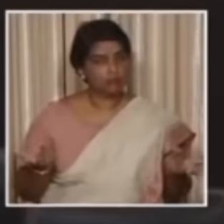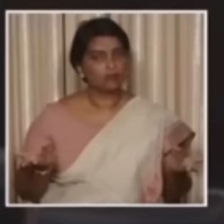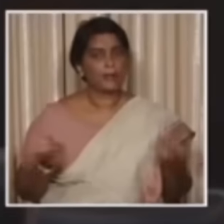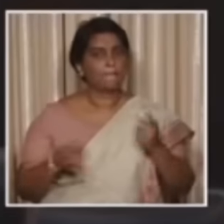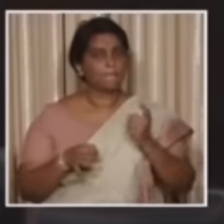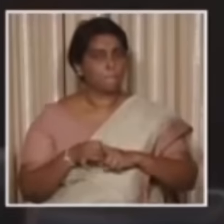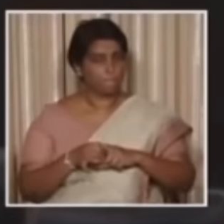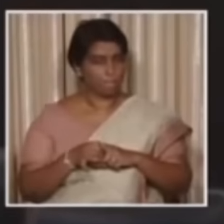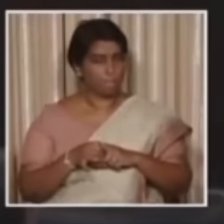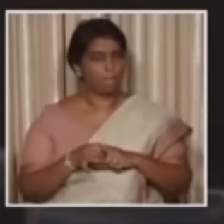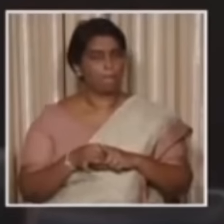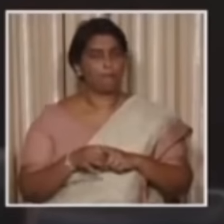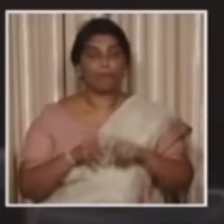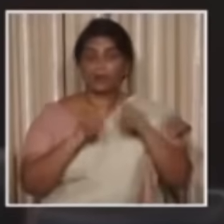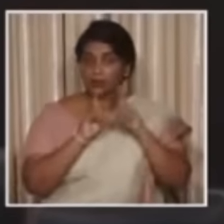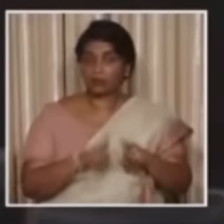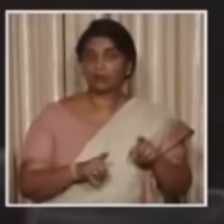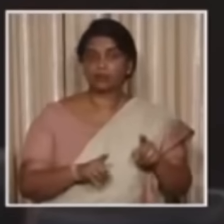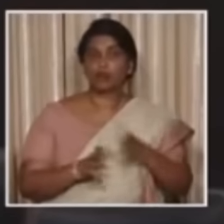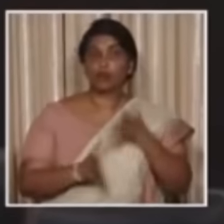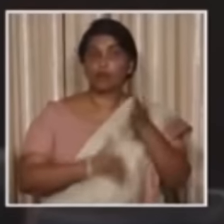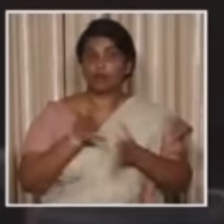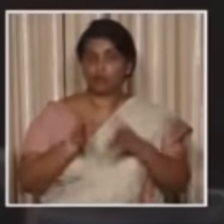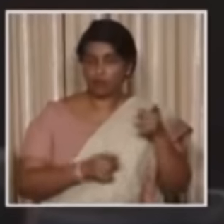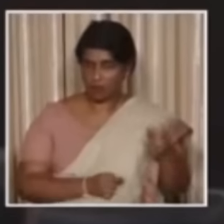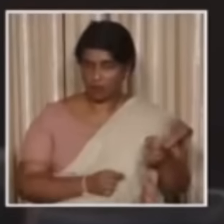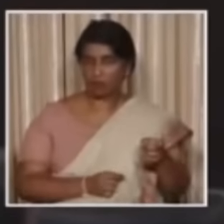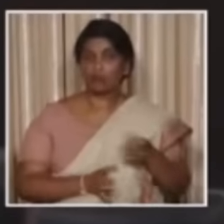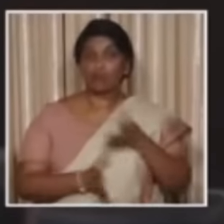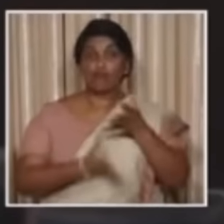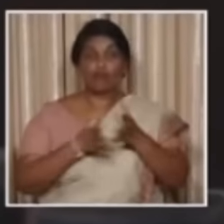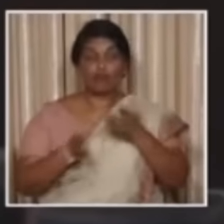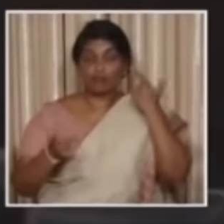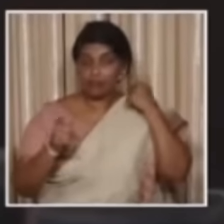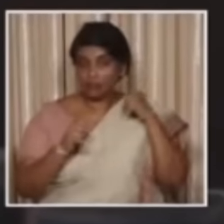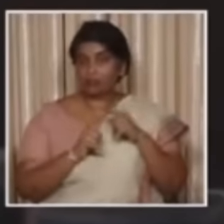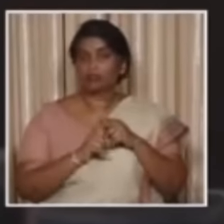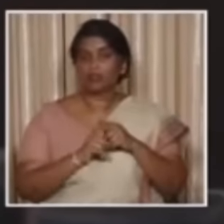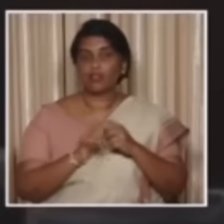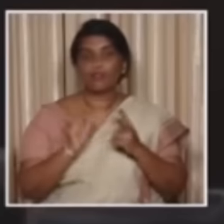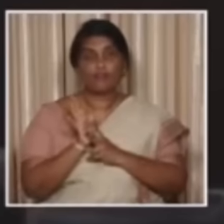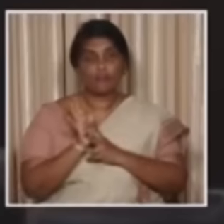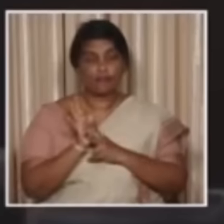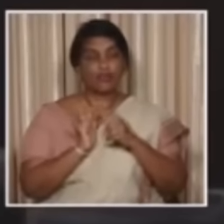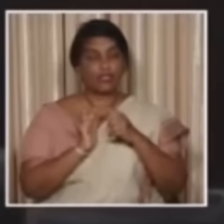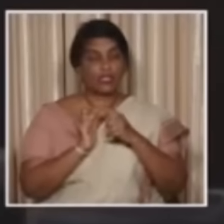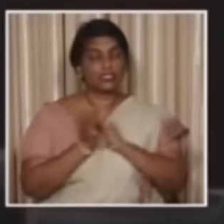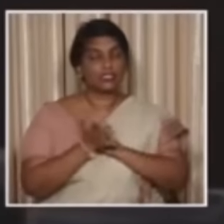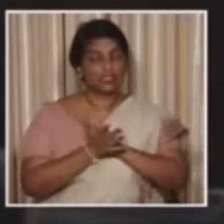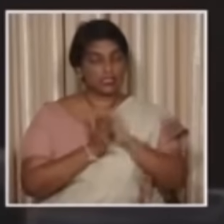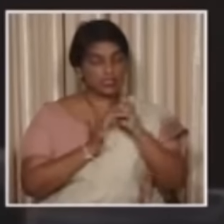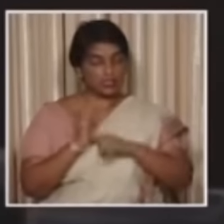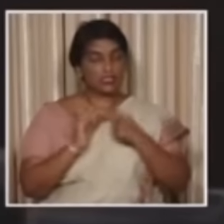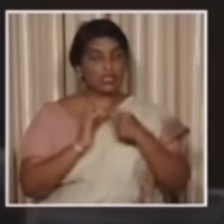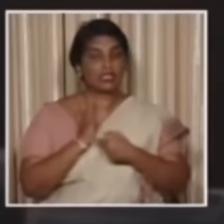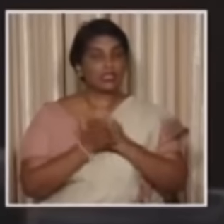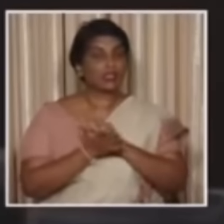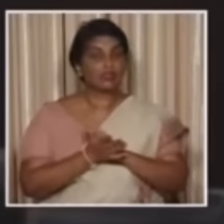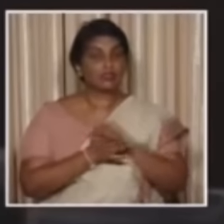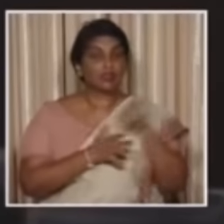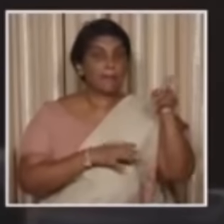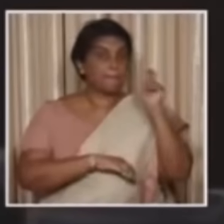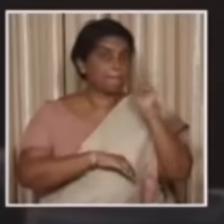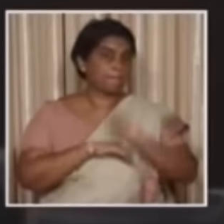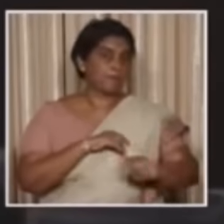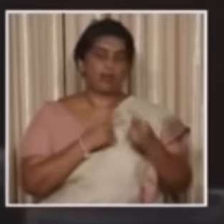ප්‍රශ්නේ. ඒ වගේම තමයි පාපන්දුව. පාපන්දුව ගැන කියන්න ඕන විජිත හේරත් මන්ත්‍රීතුමා මේගොල්ලෝ වෙන සැලැස්මක